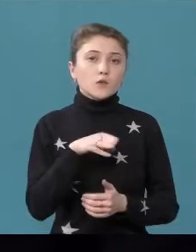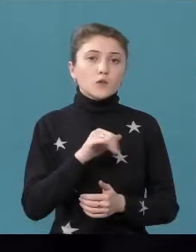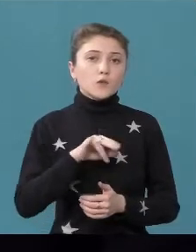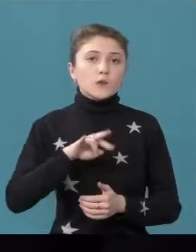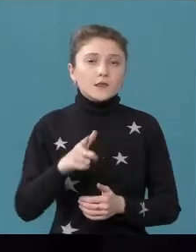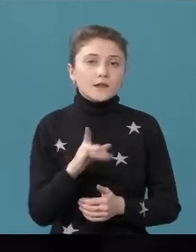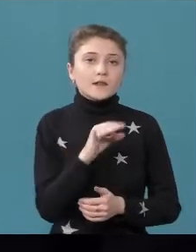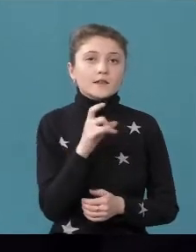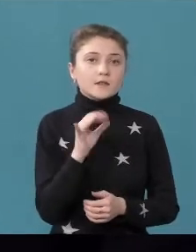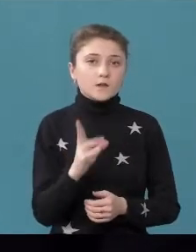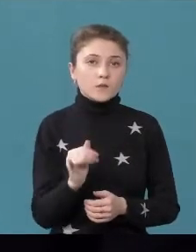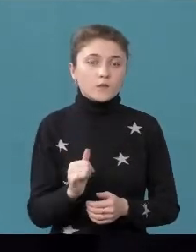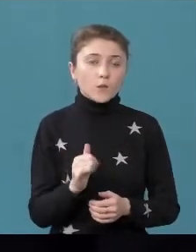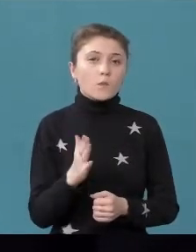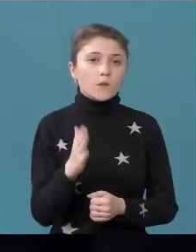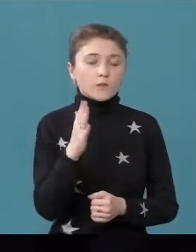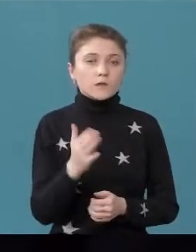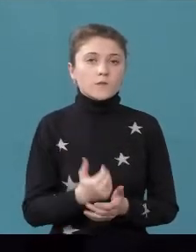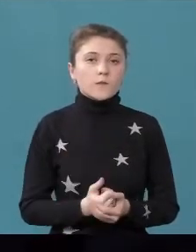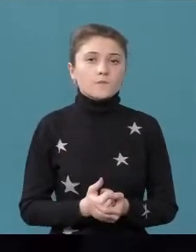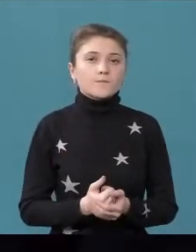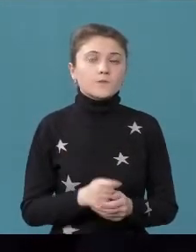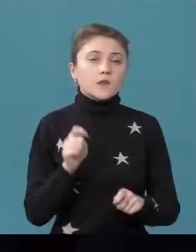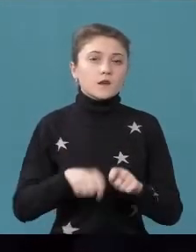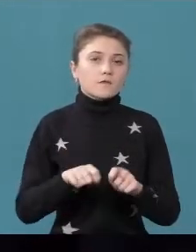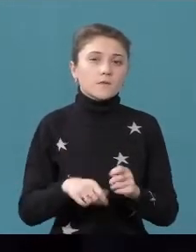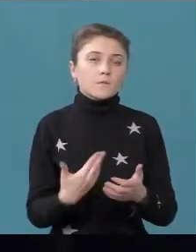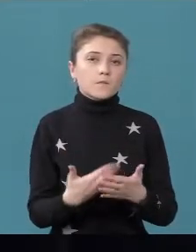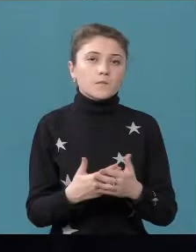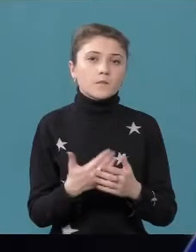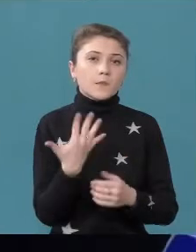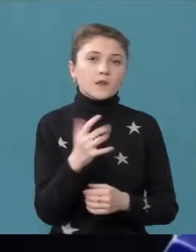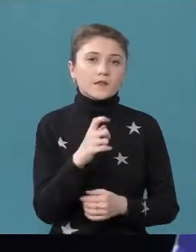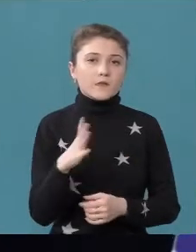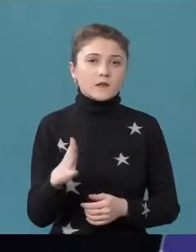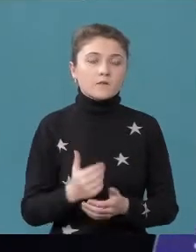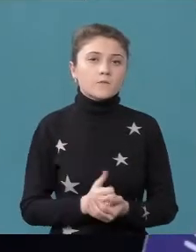виявлення цукрового діабету в майбутньому. Тестування займе близько 5 хвилин. У вас